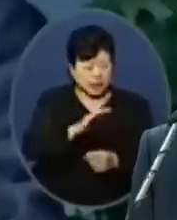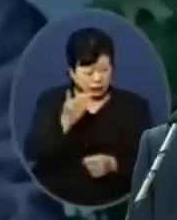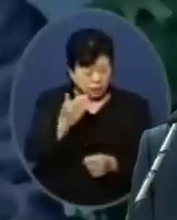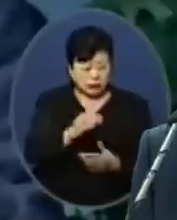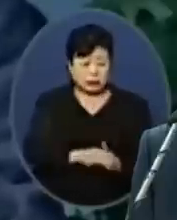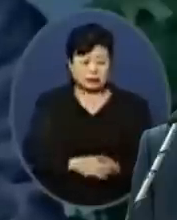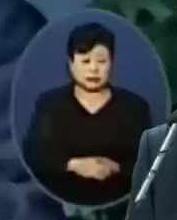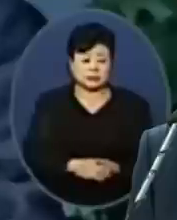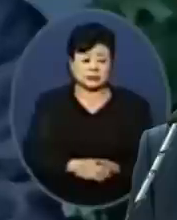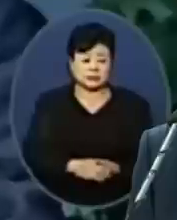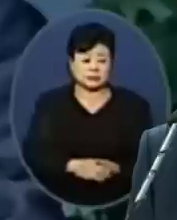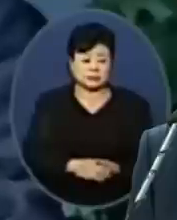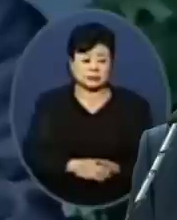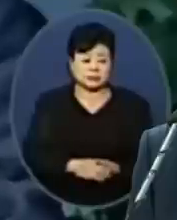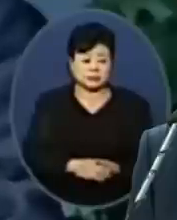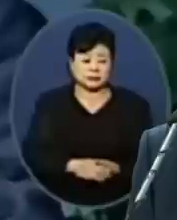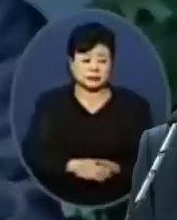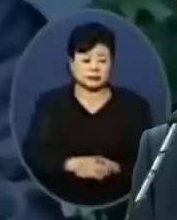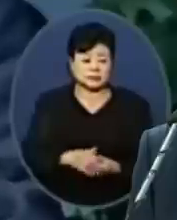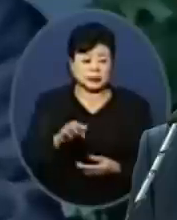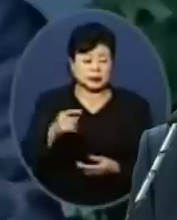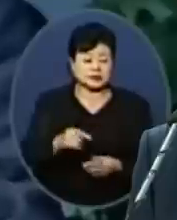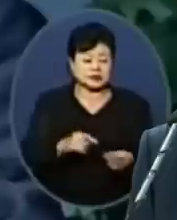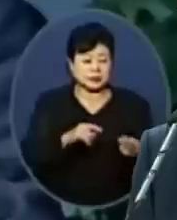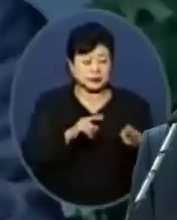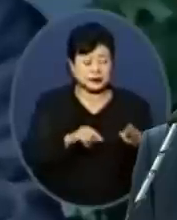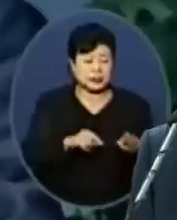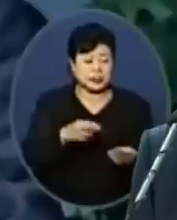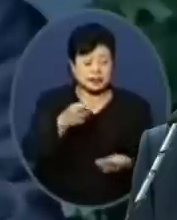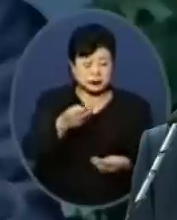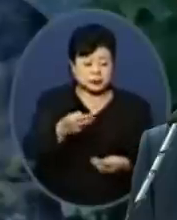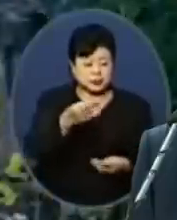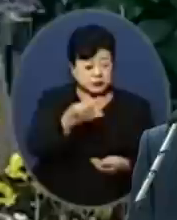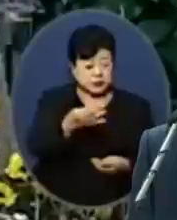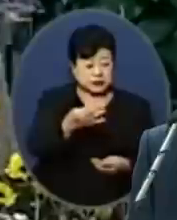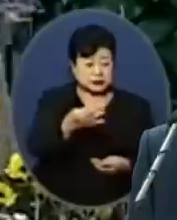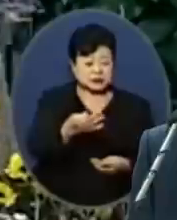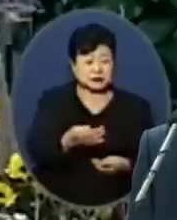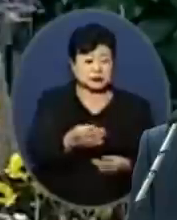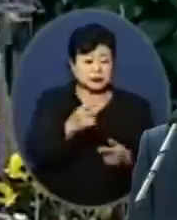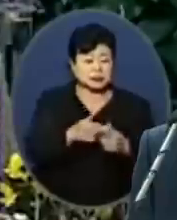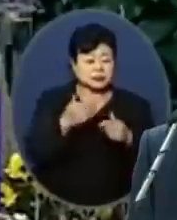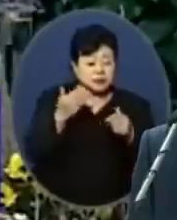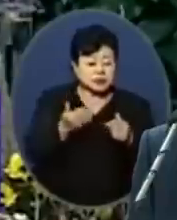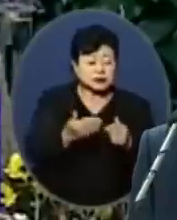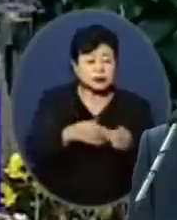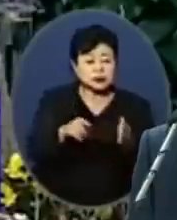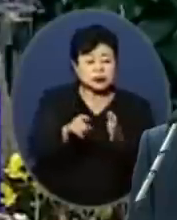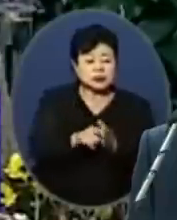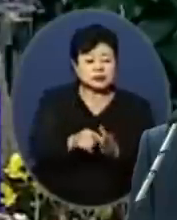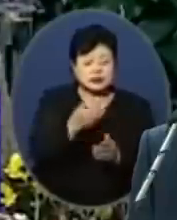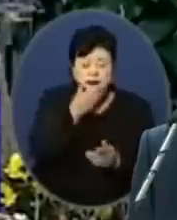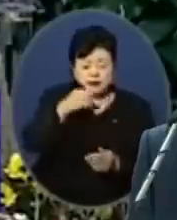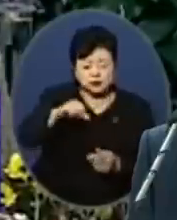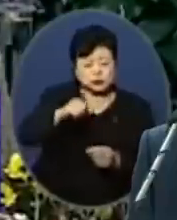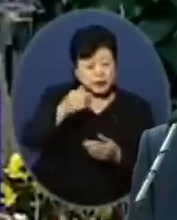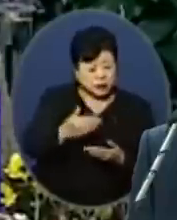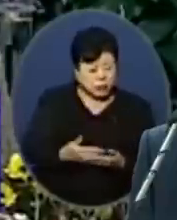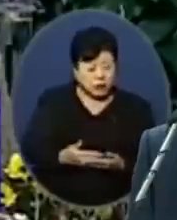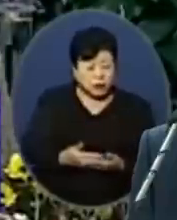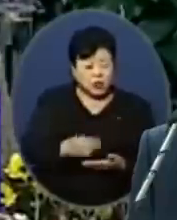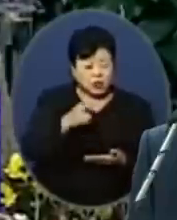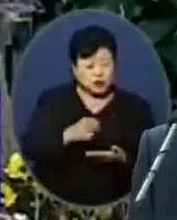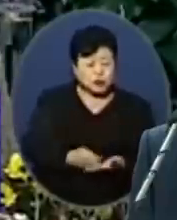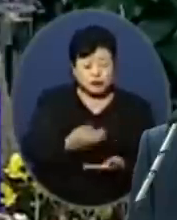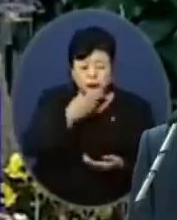돼 있는 것입니다. 갈라디아서 3장 13절로 14절 그리스도께서 우리를 위하여 저주를 받은 바 되사